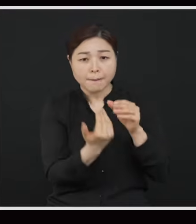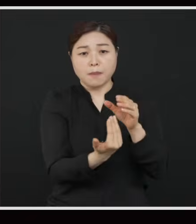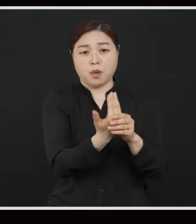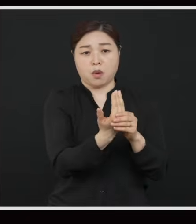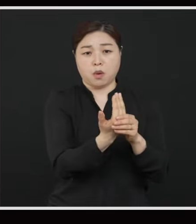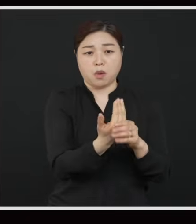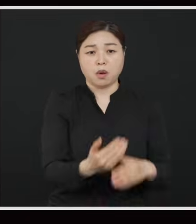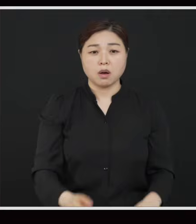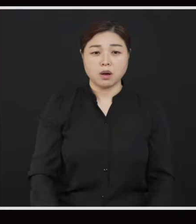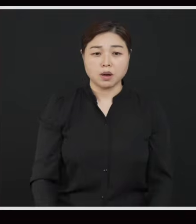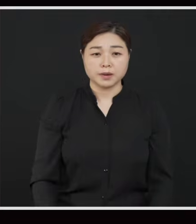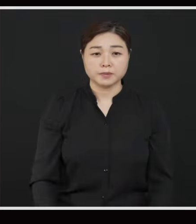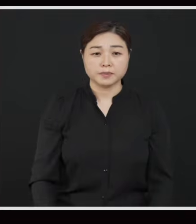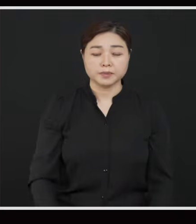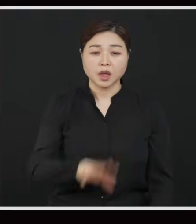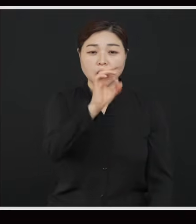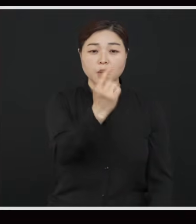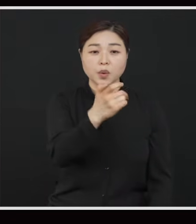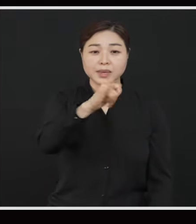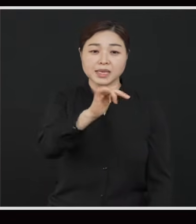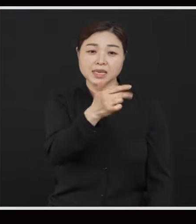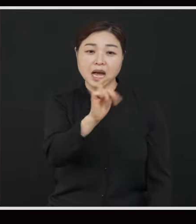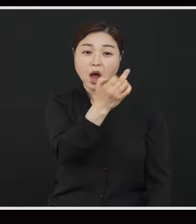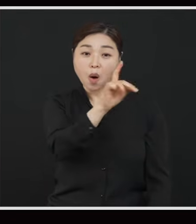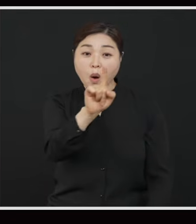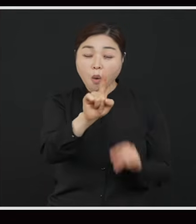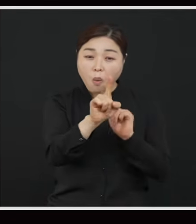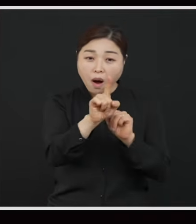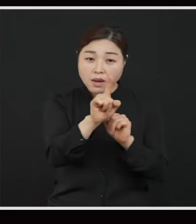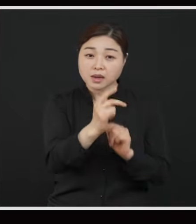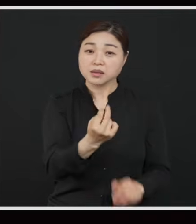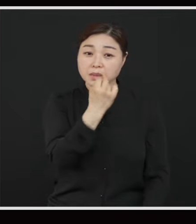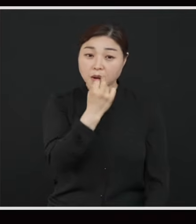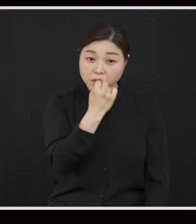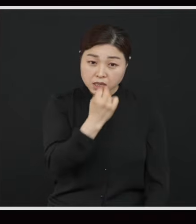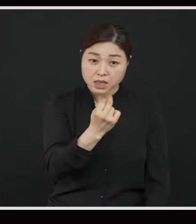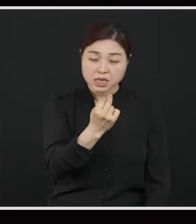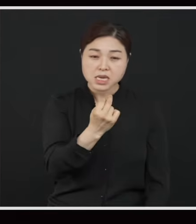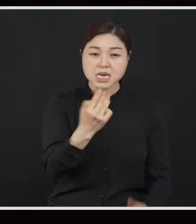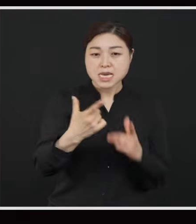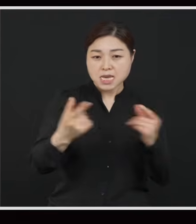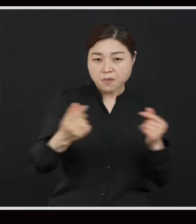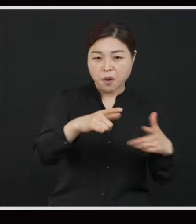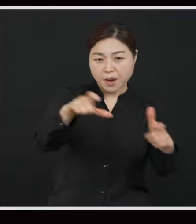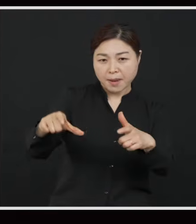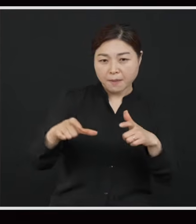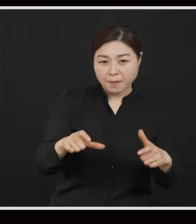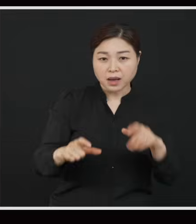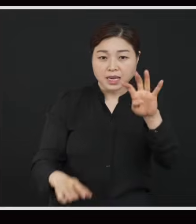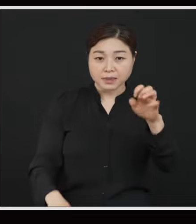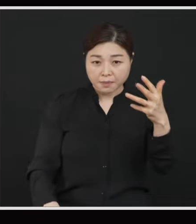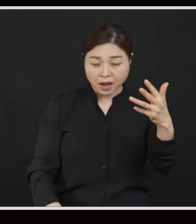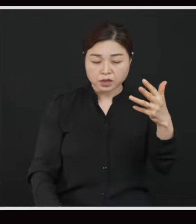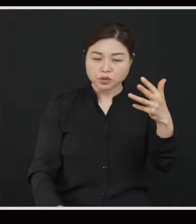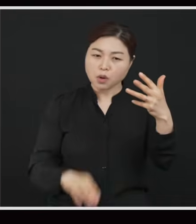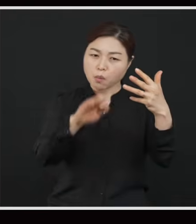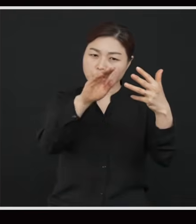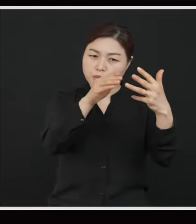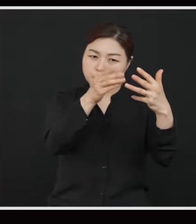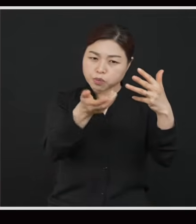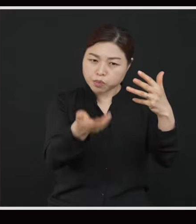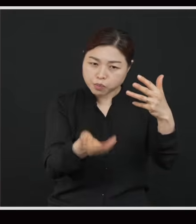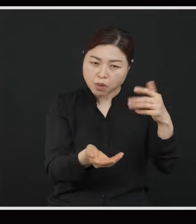벌어졌습니다. 지금 보면은 오키나와의 기대 수명이 일본 48개 현에서 중하위입니다.